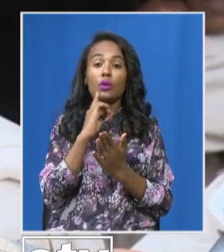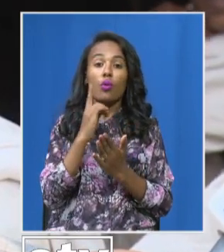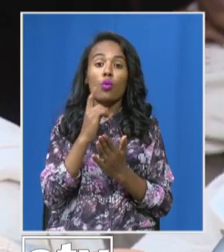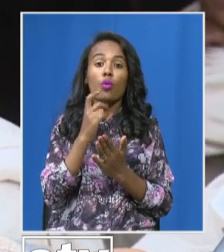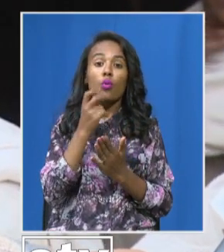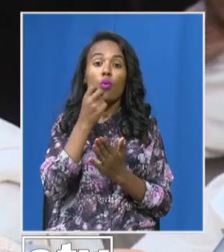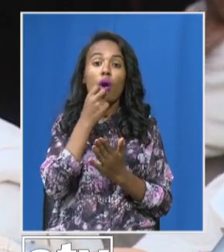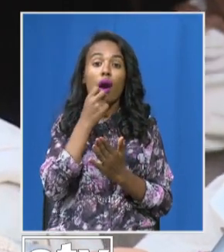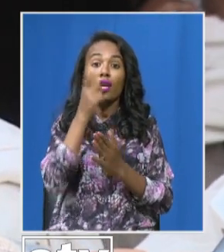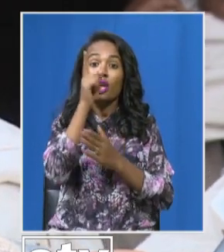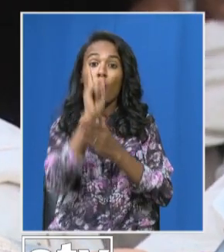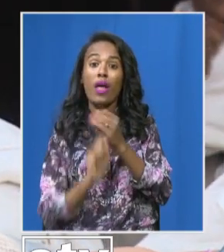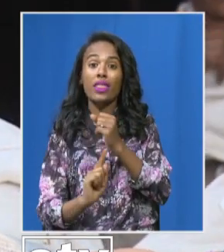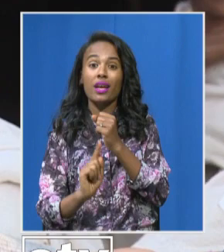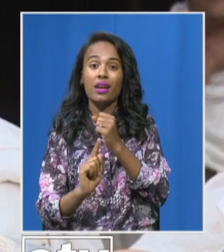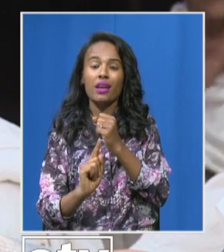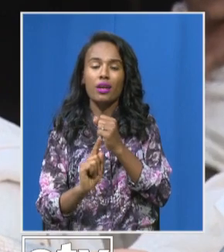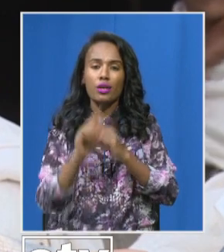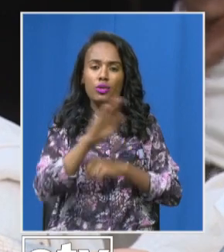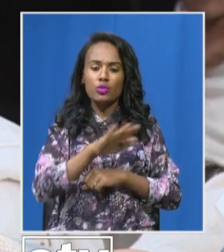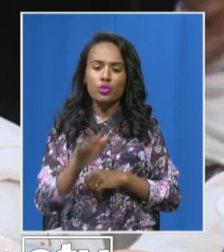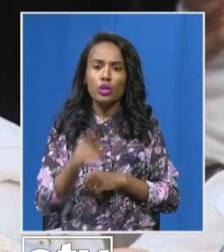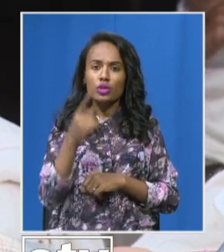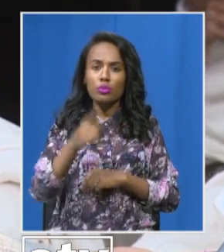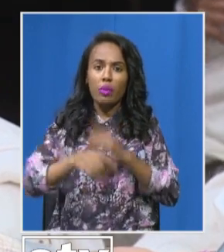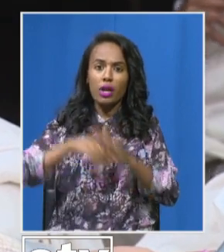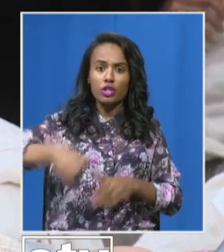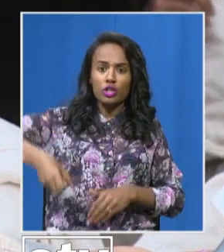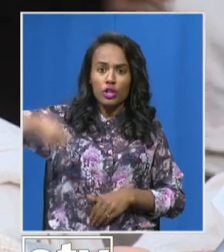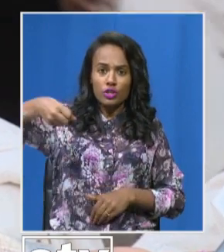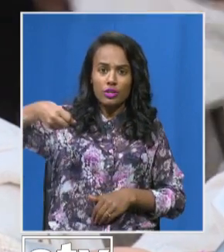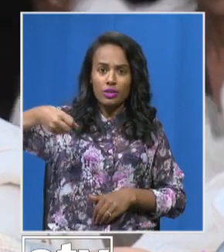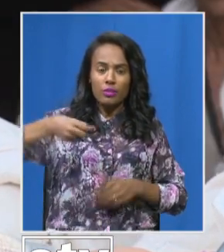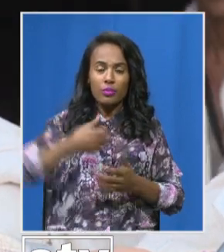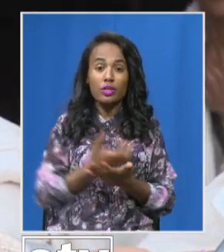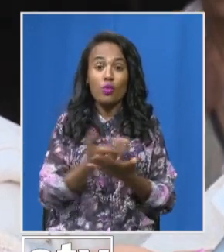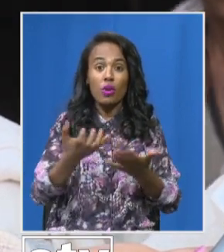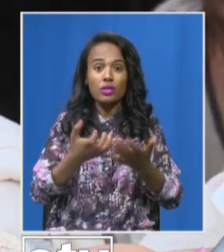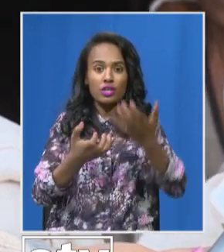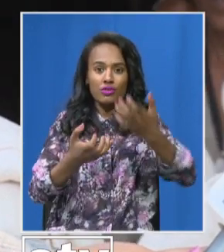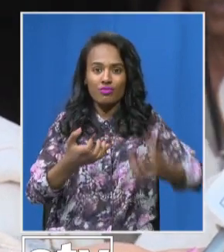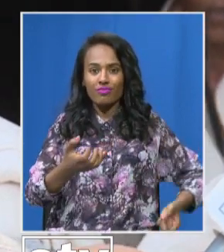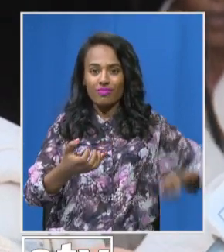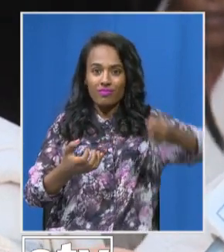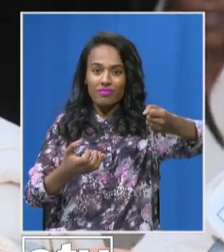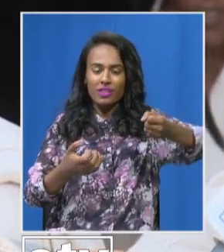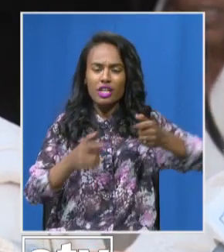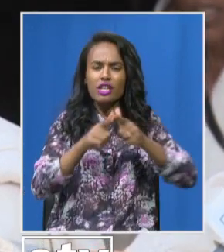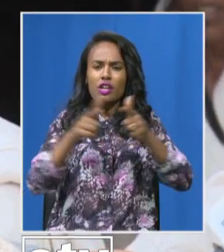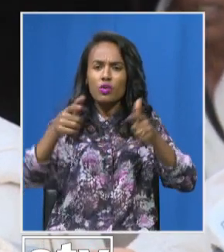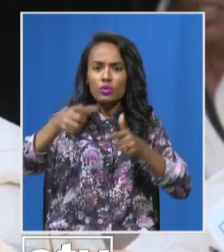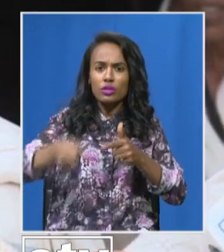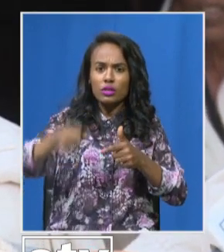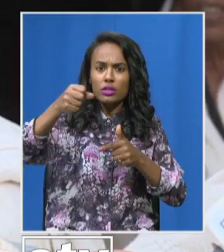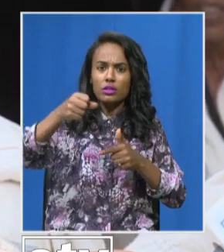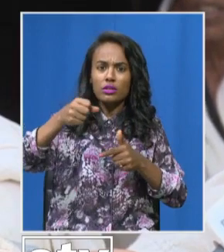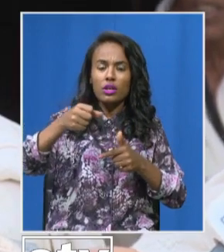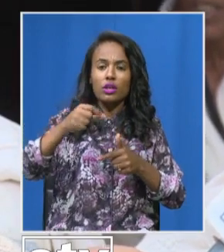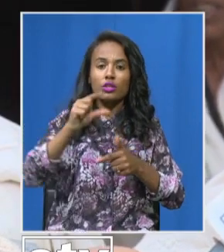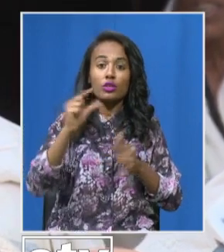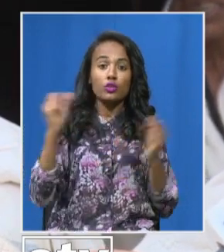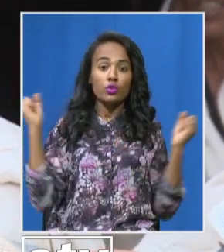ውሃ ዋጠነ ልጆቻችን በአንድ እጃችን ጓዛችን ተዋጥነ ትልቁን ስንዝ ትንሹን